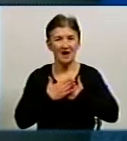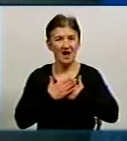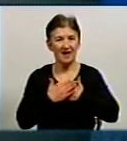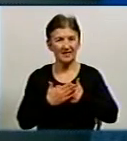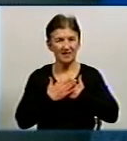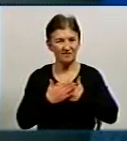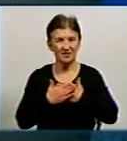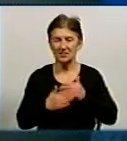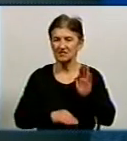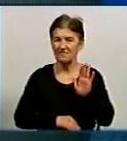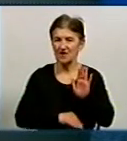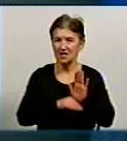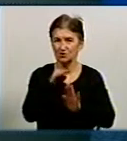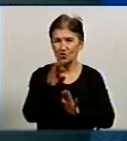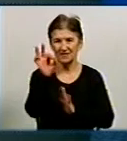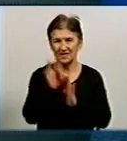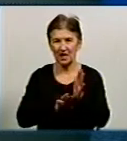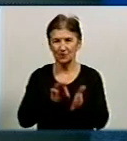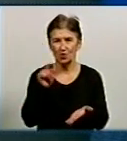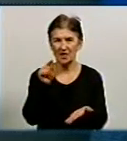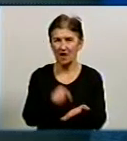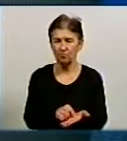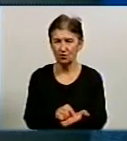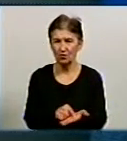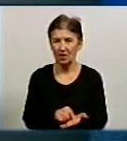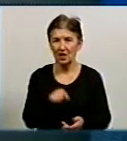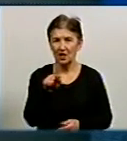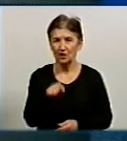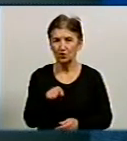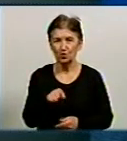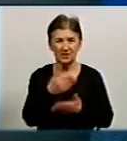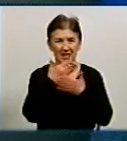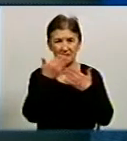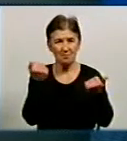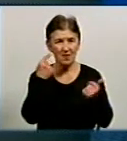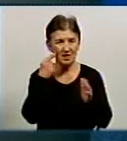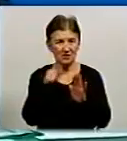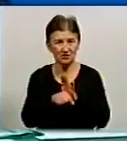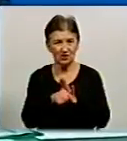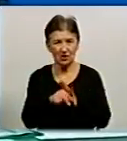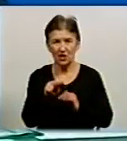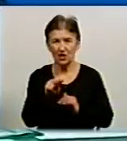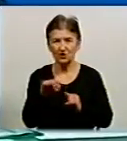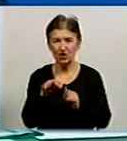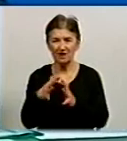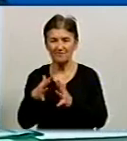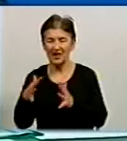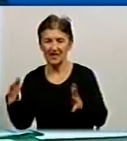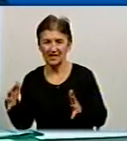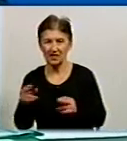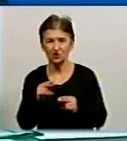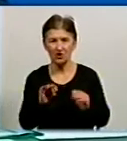Я зразу розставлю крапки над «і». Я скажу, що тут немає значення, чи великі, чи малі. Просто було